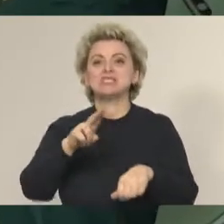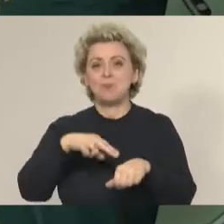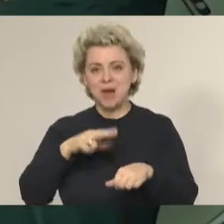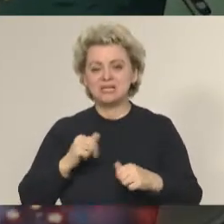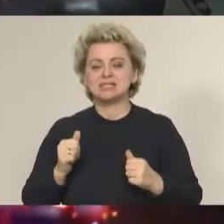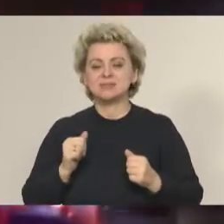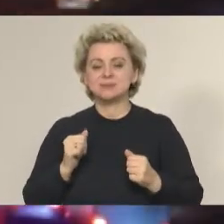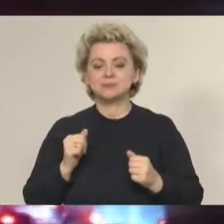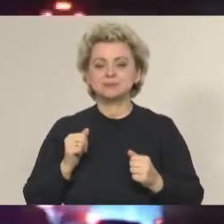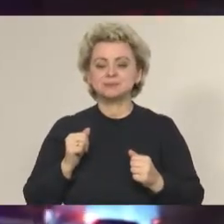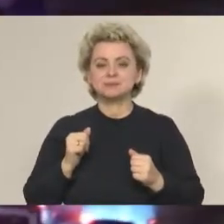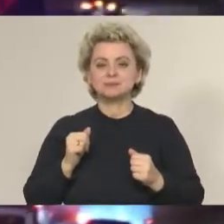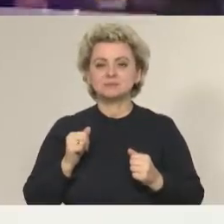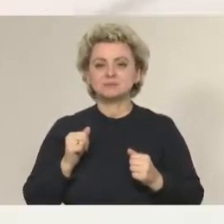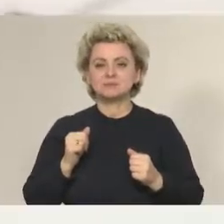полиция.